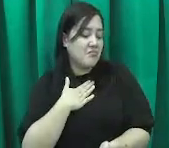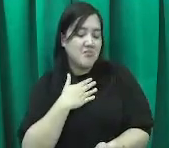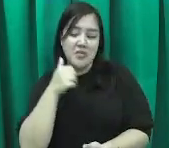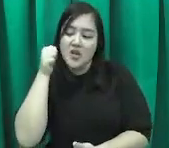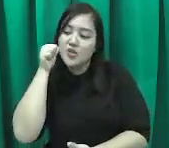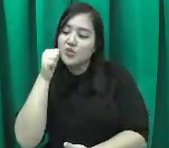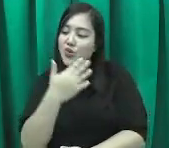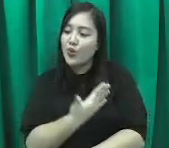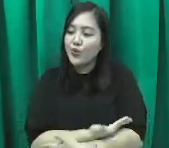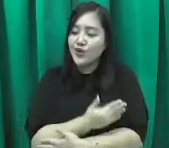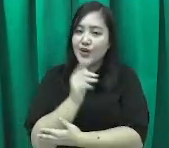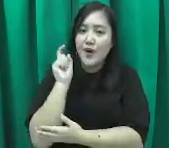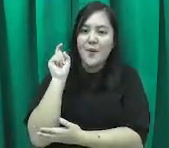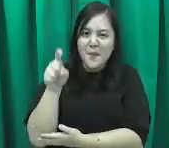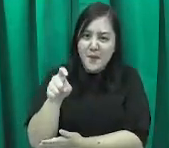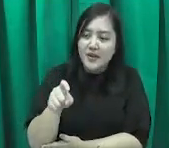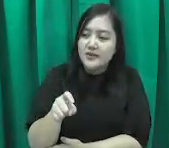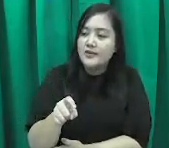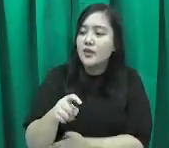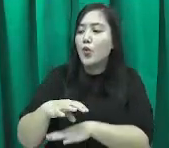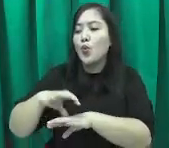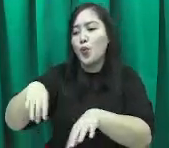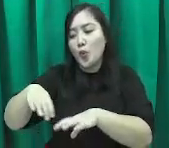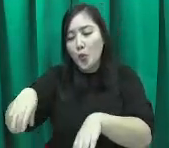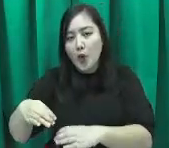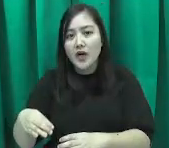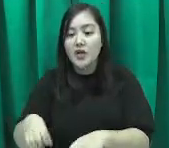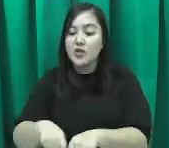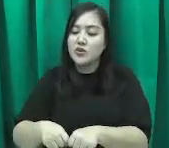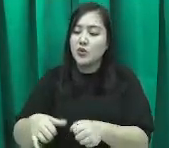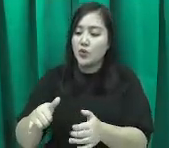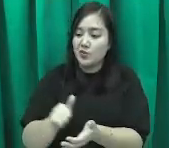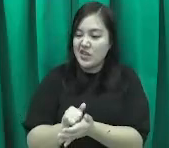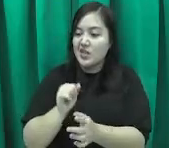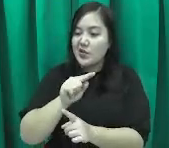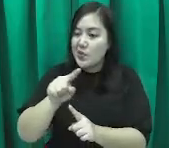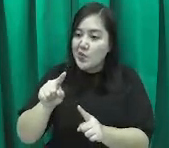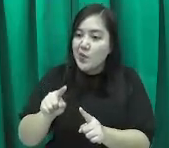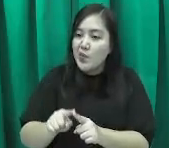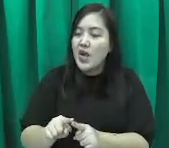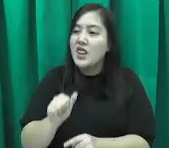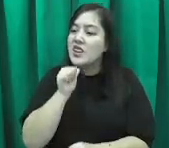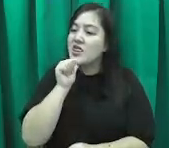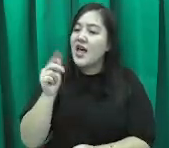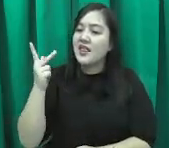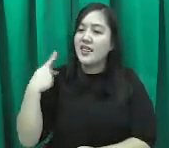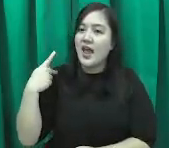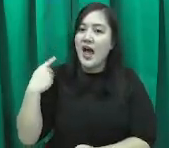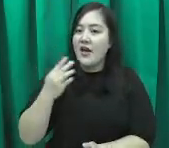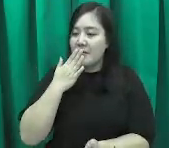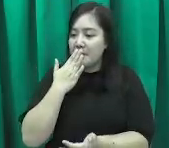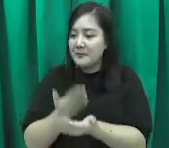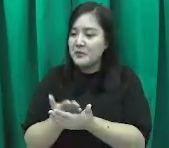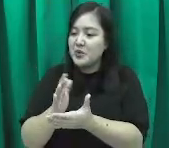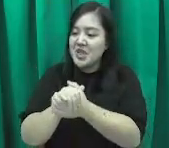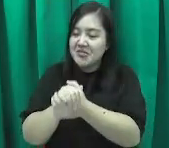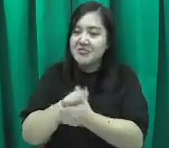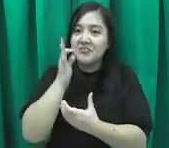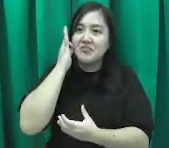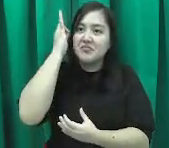fallback siya. May pera siyang sarili, kaya niyang itayo yung sarili niya kasama yung anak niya. Ganyan parating mga naririnig ko sa